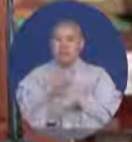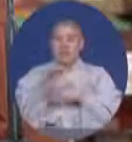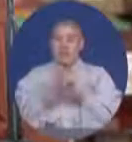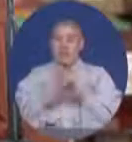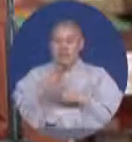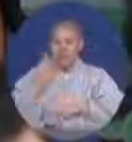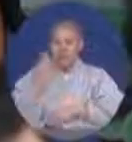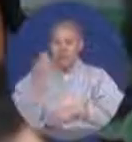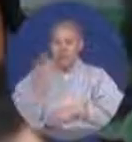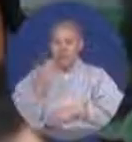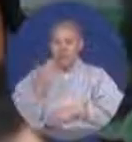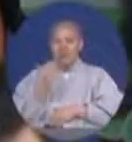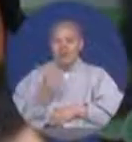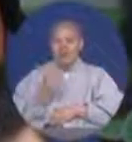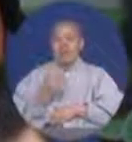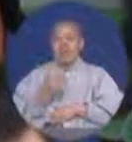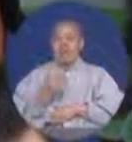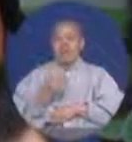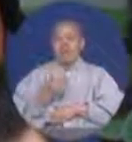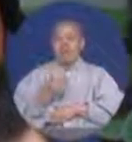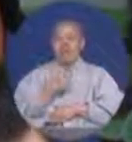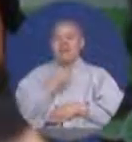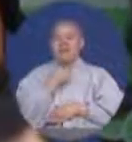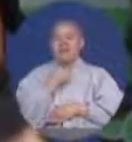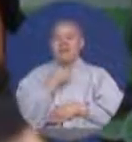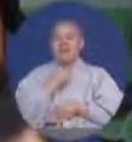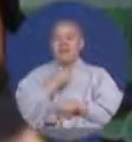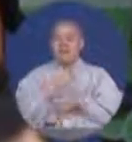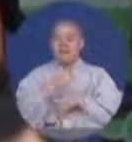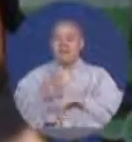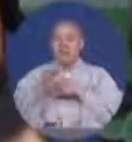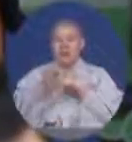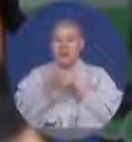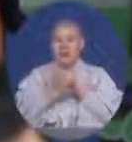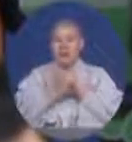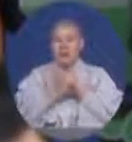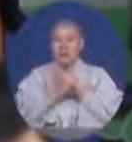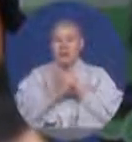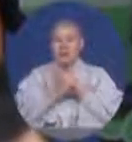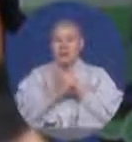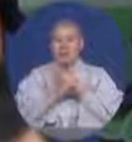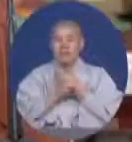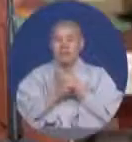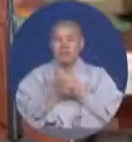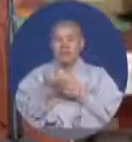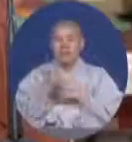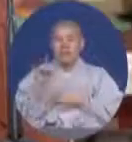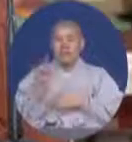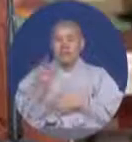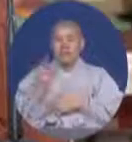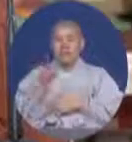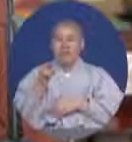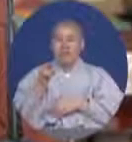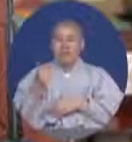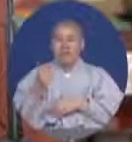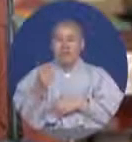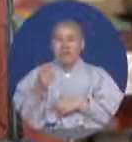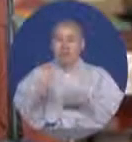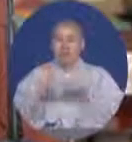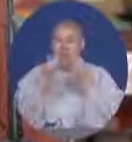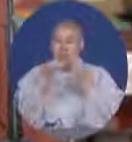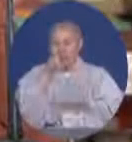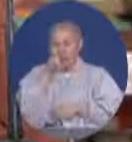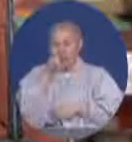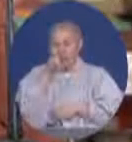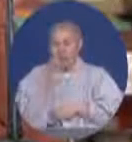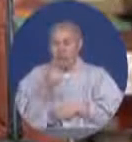거예요. 이렇게 서원을 하면. 그리고 행선축원이라고 하는 이제 아침마다